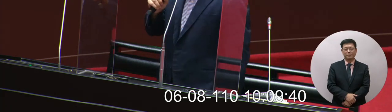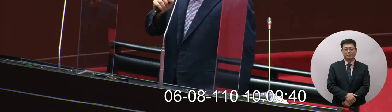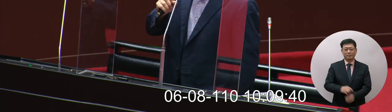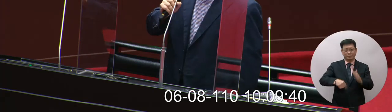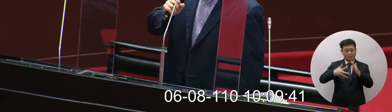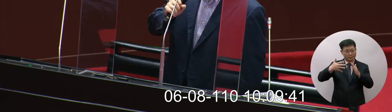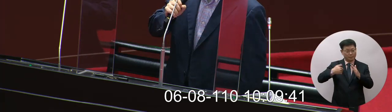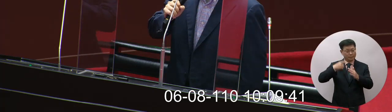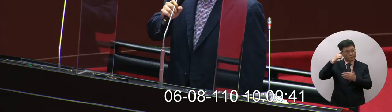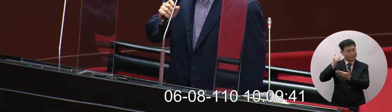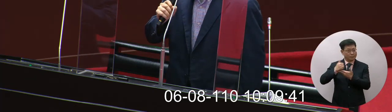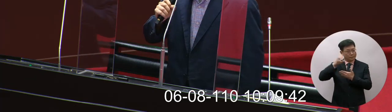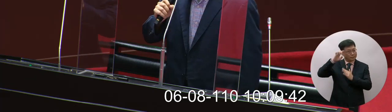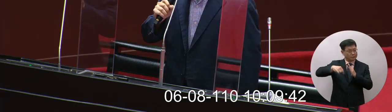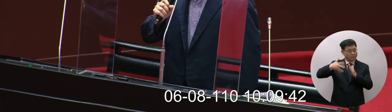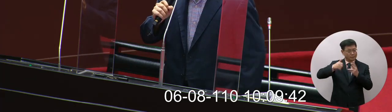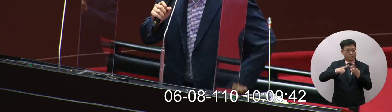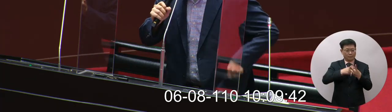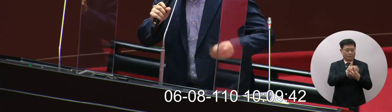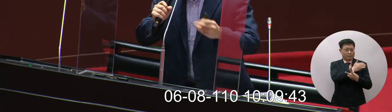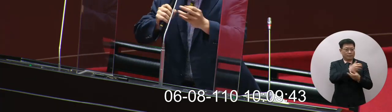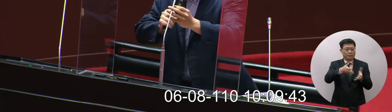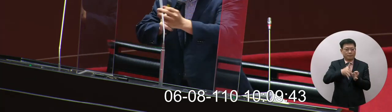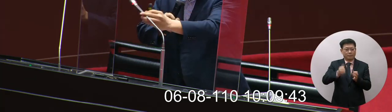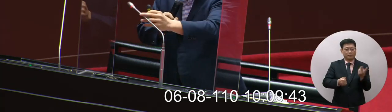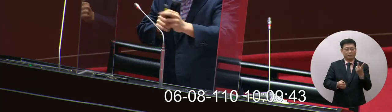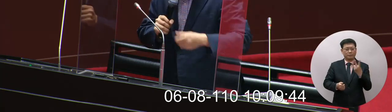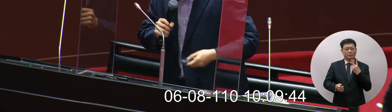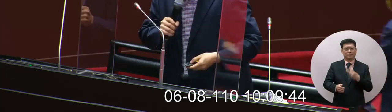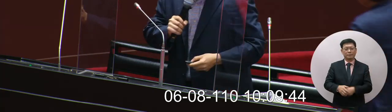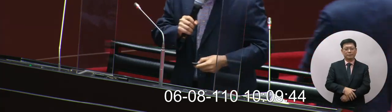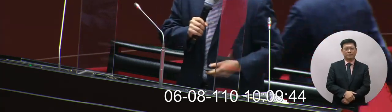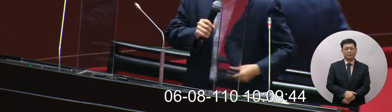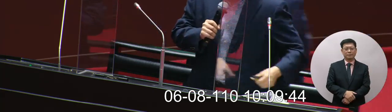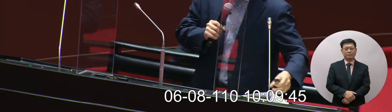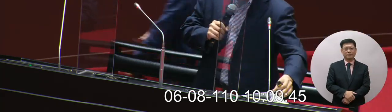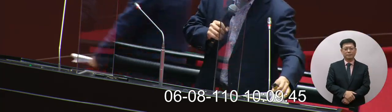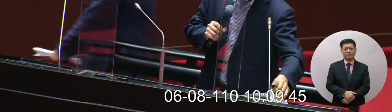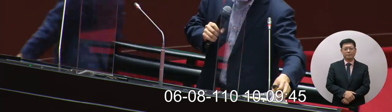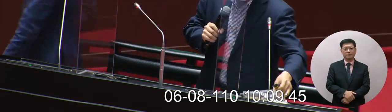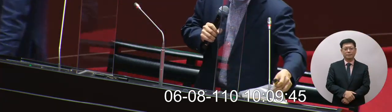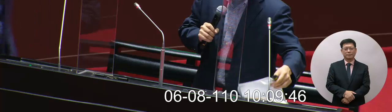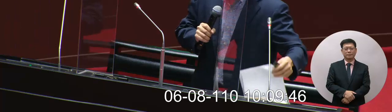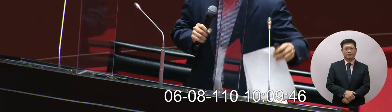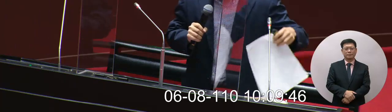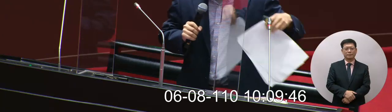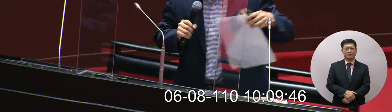院长，我想请苏院长跟陈时中部长。 好，苏院长请。